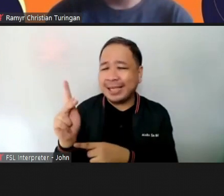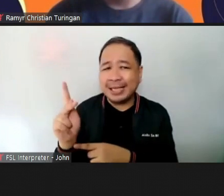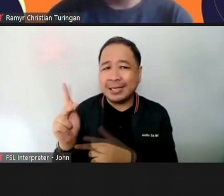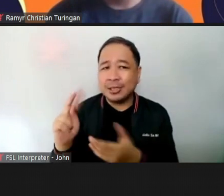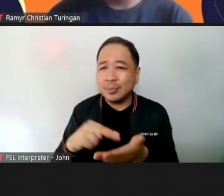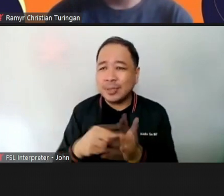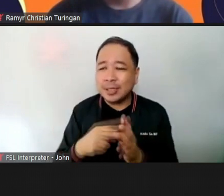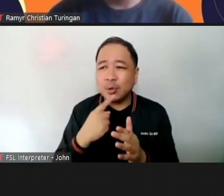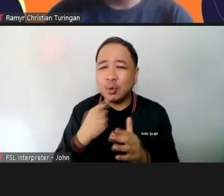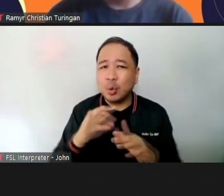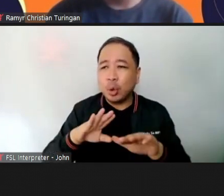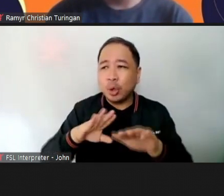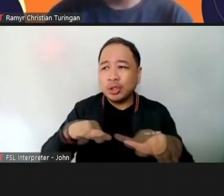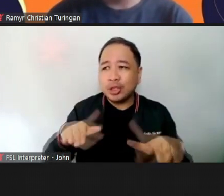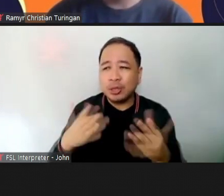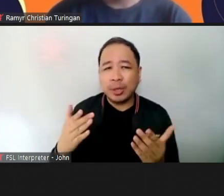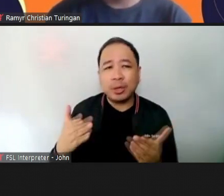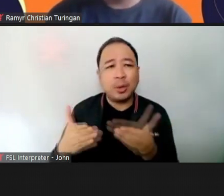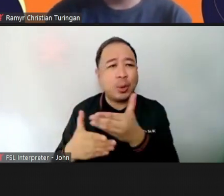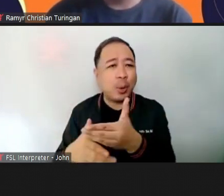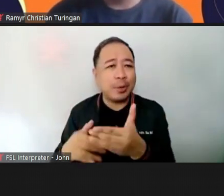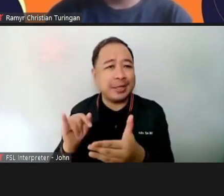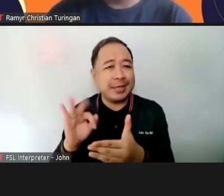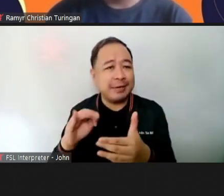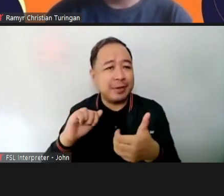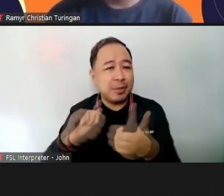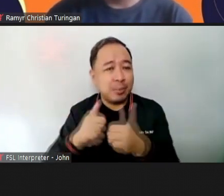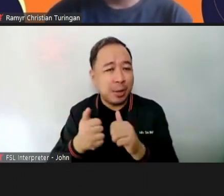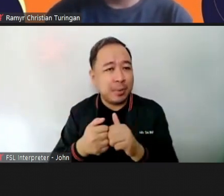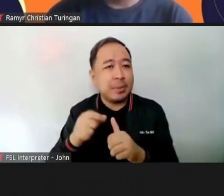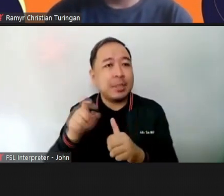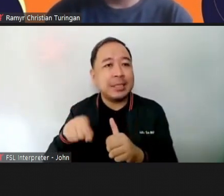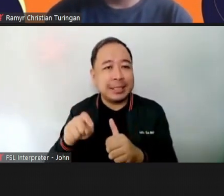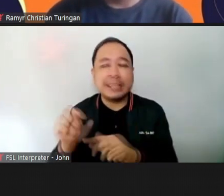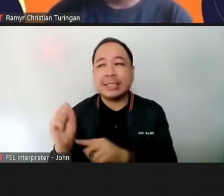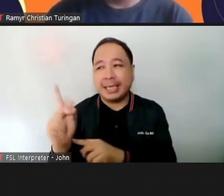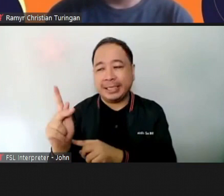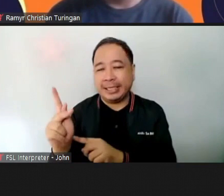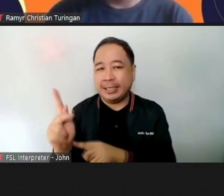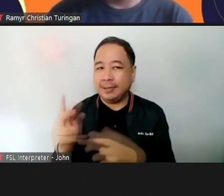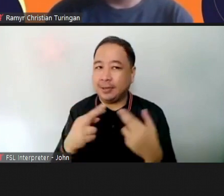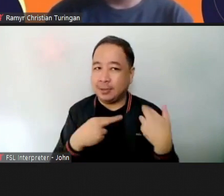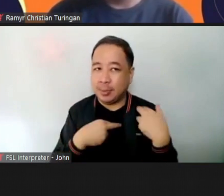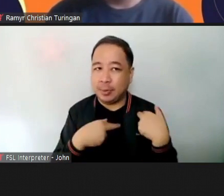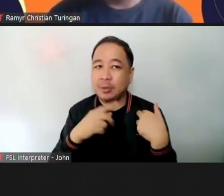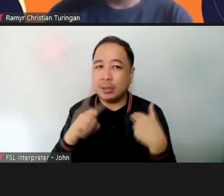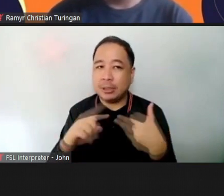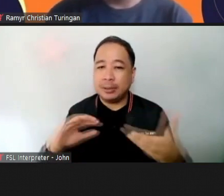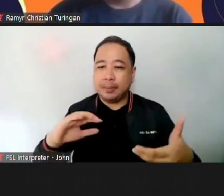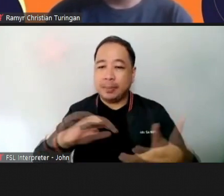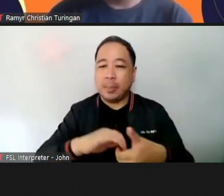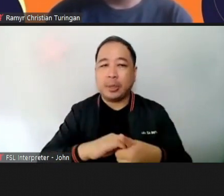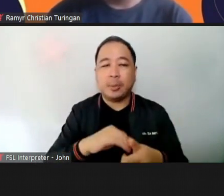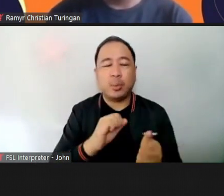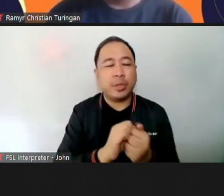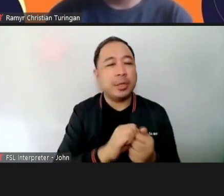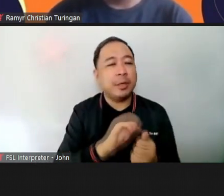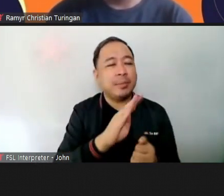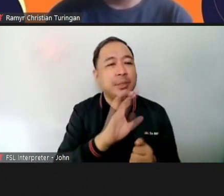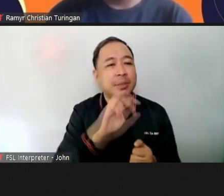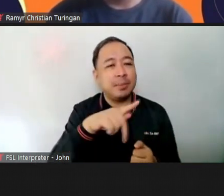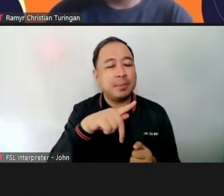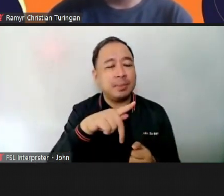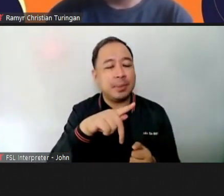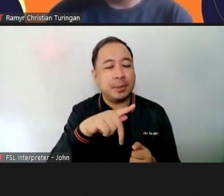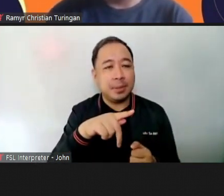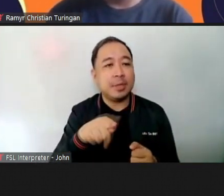mga bata pa nagkakaproblema sila? So dapat kasali yung sangguniang kabataan doon, partner with the BCPC or the Barangay Council for the Protection